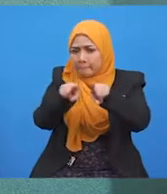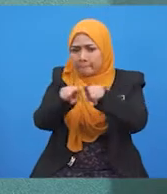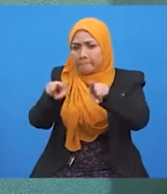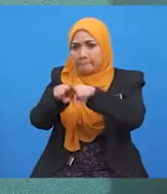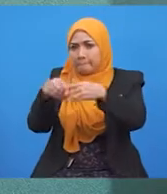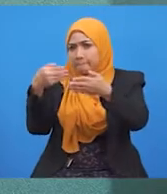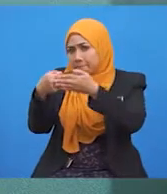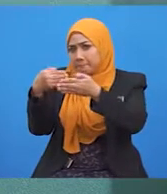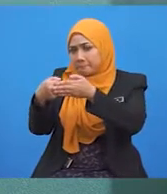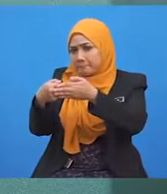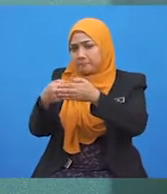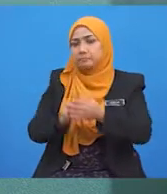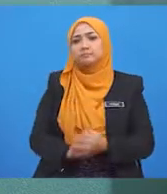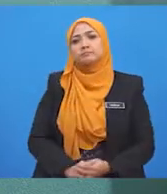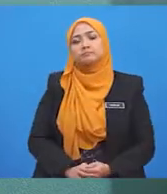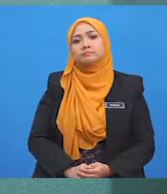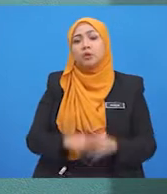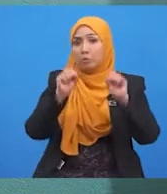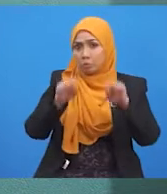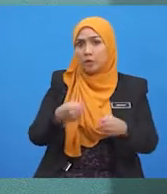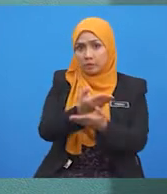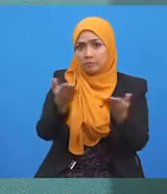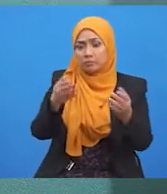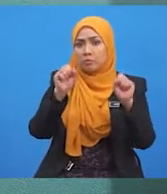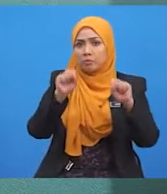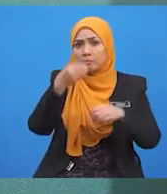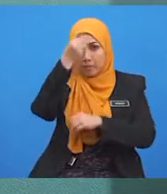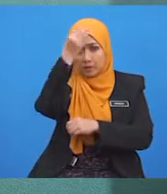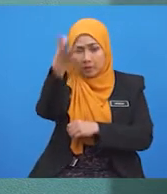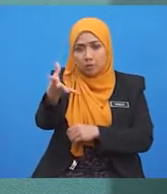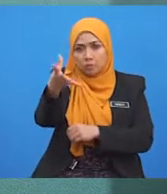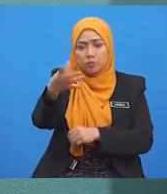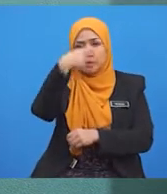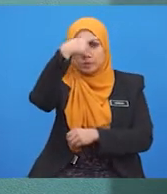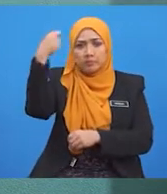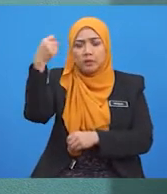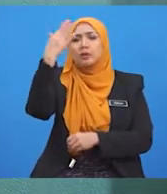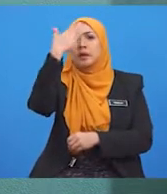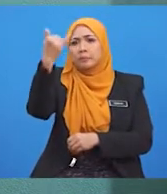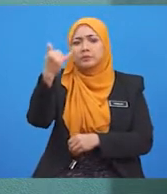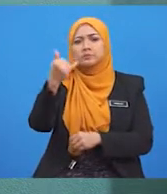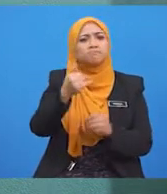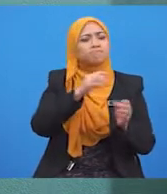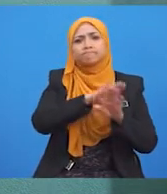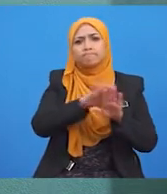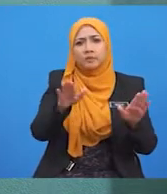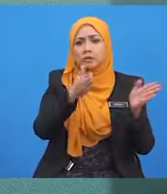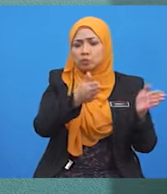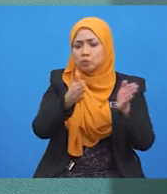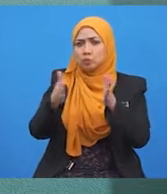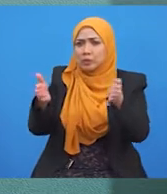coba kamu kaitkan prinsip pengembangan dan pengecutan bahan ini kepada